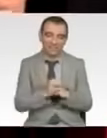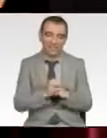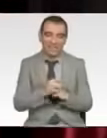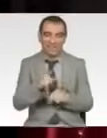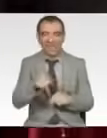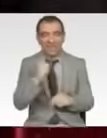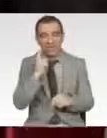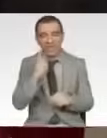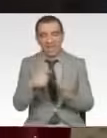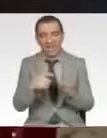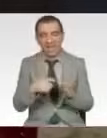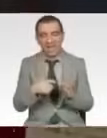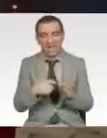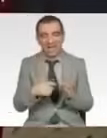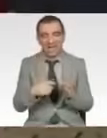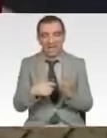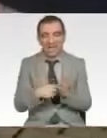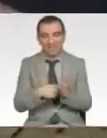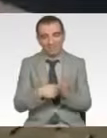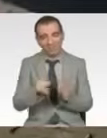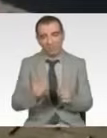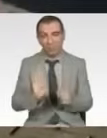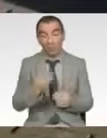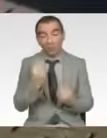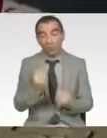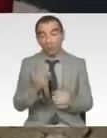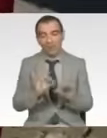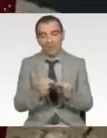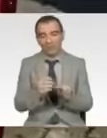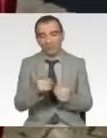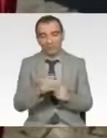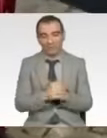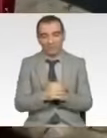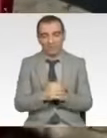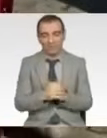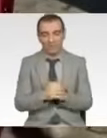Şeker Ayşe fasulyesi en tatlı fasulye, en güzel fasulye.